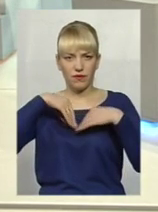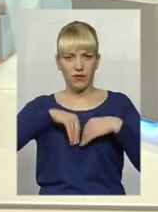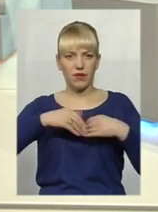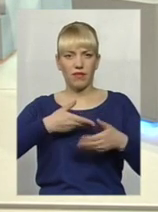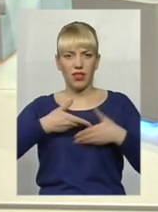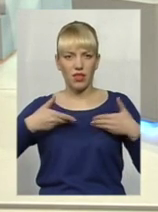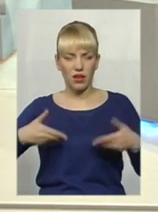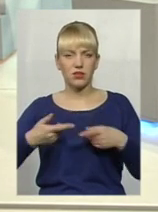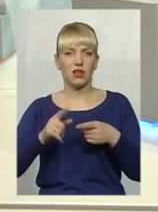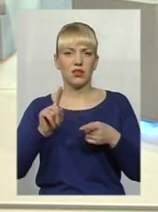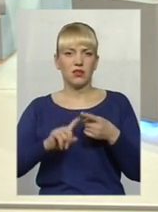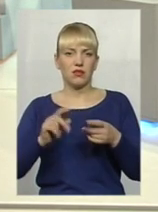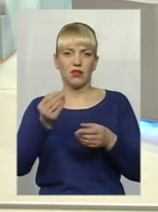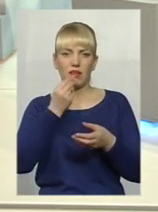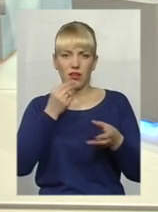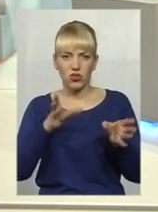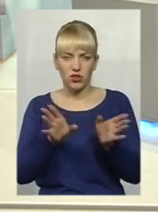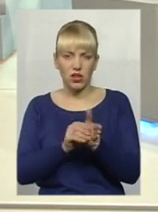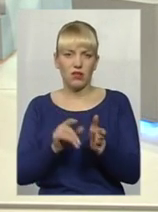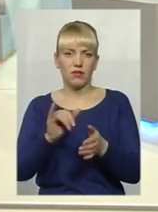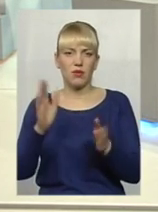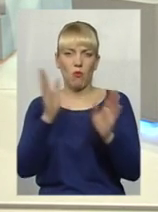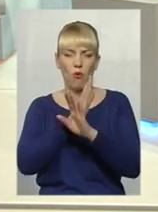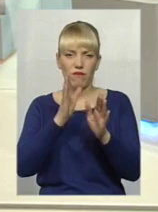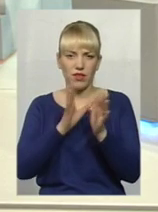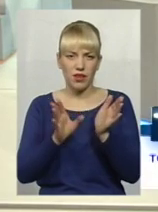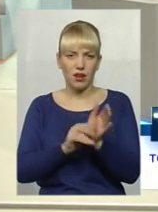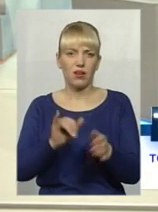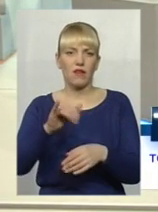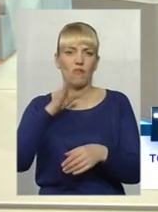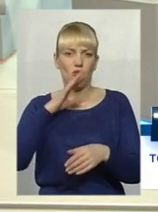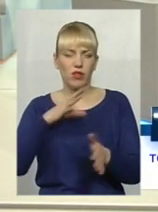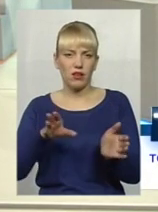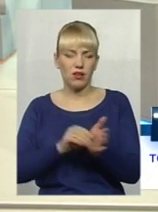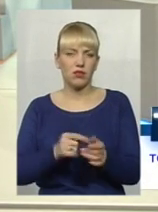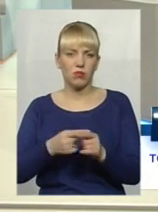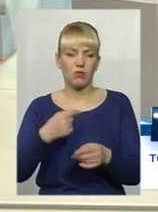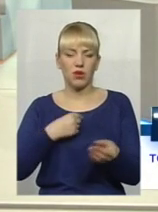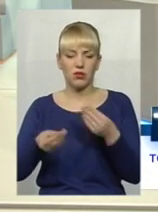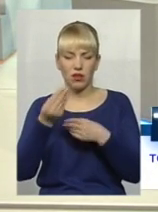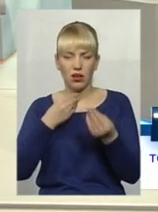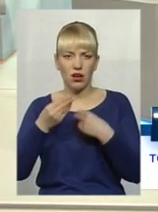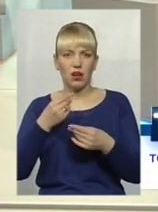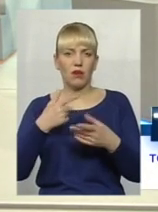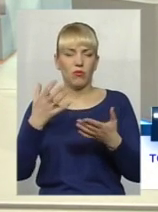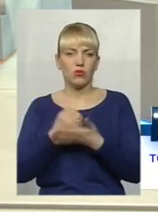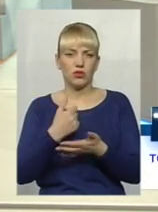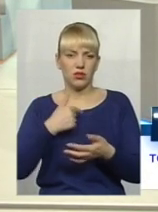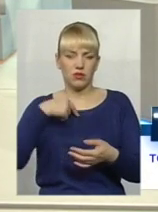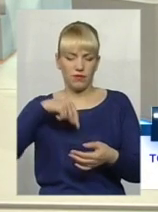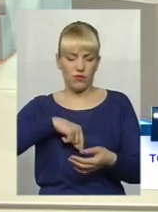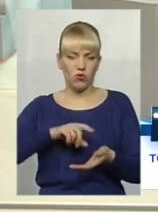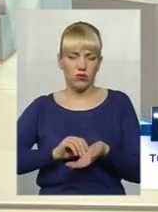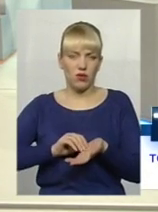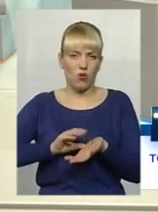з їжею, з повітрям, з водою, і ми споживаємо, накопичуємо в собі. І ртуть ще є небезпечною саме тим,